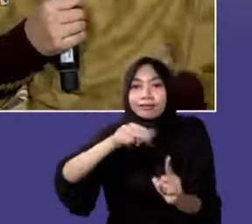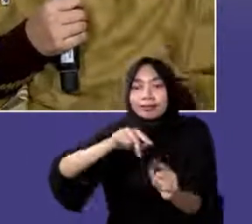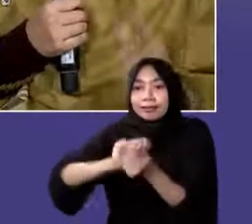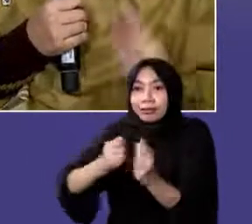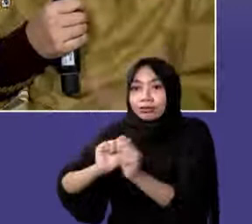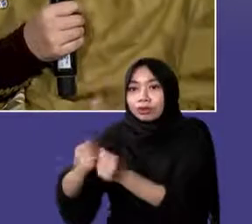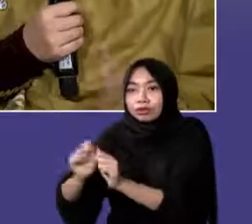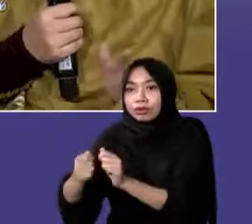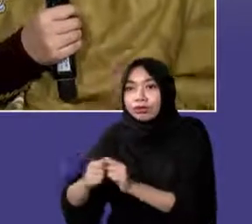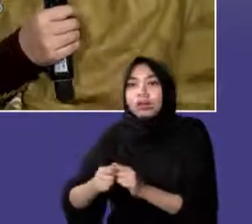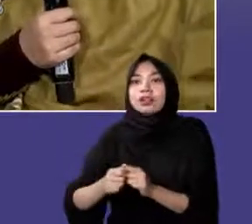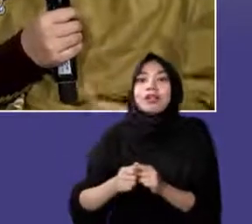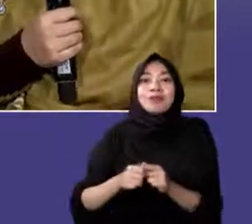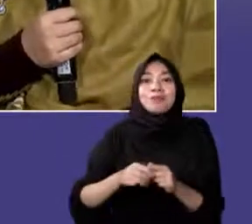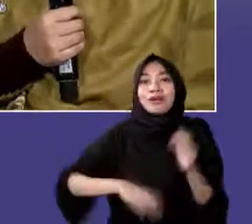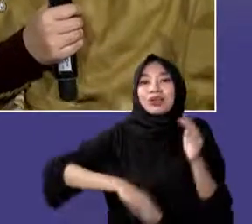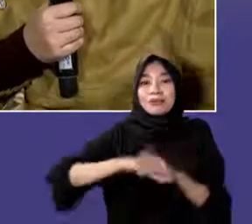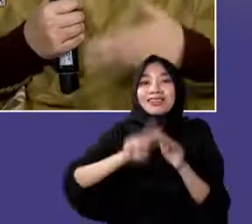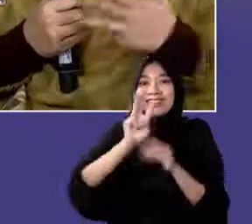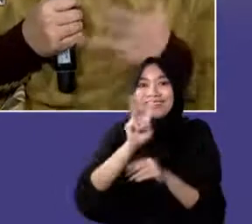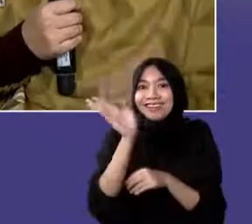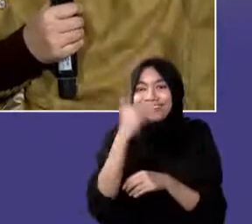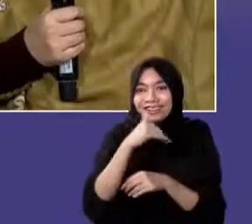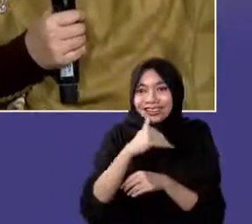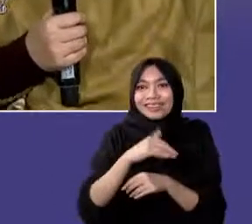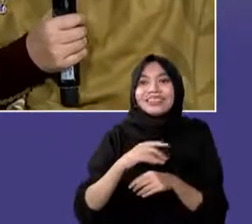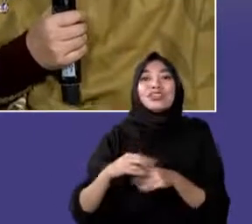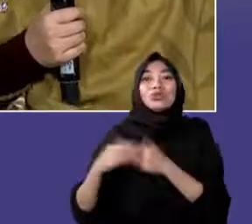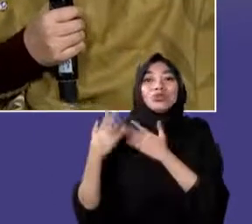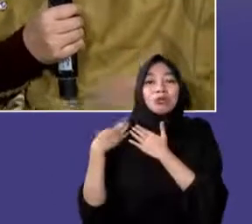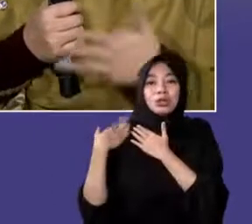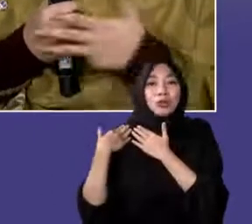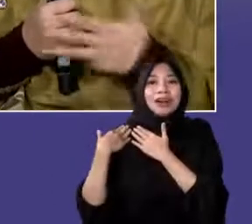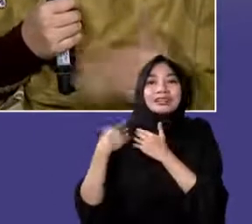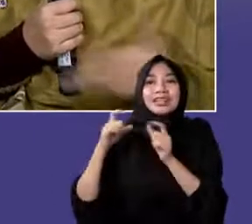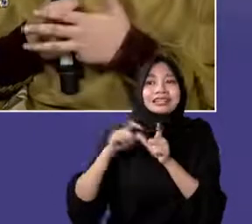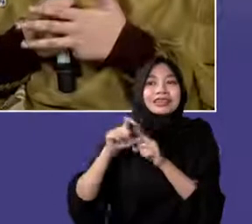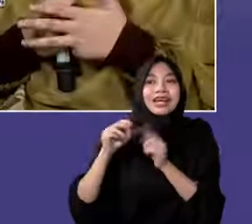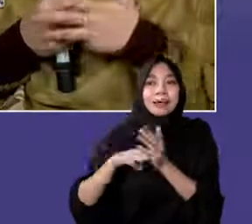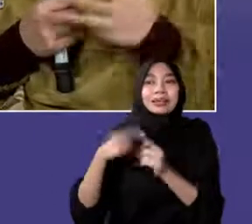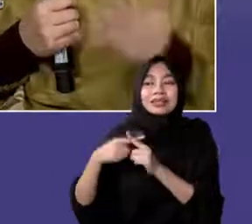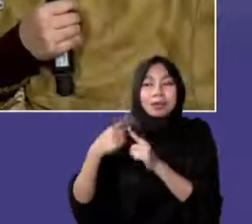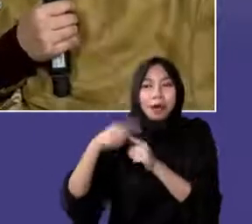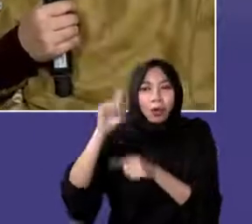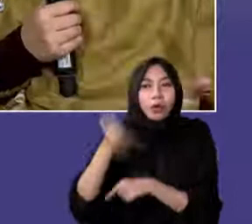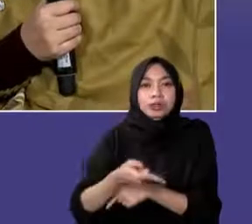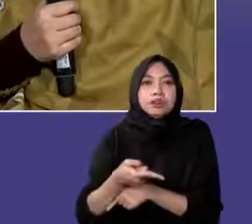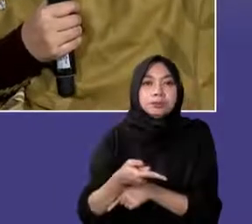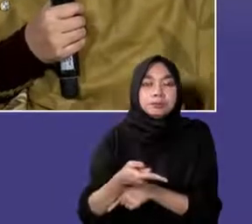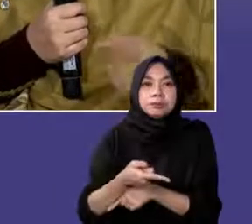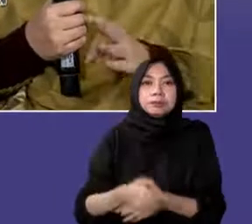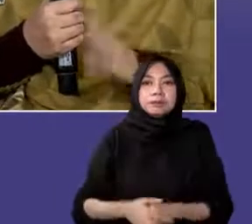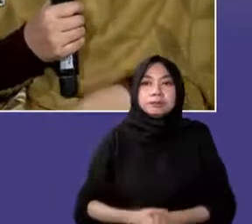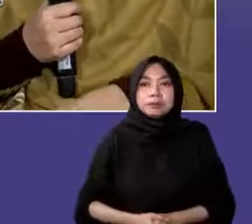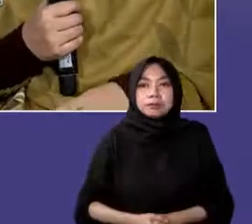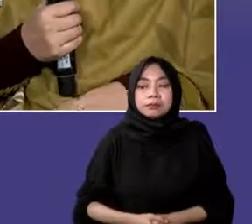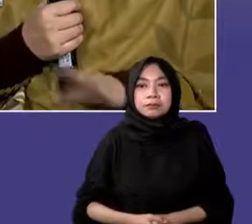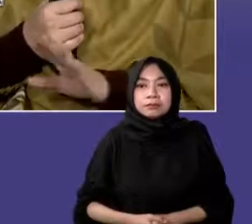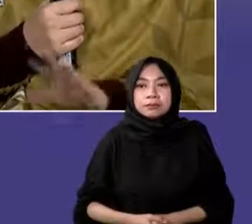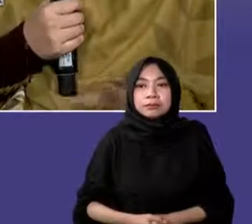dilakukan dalam waktu maksimal 3 kali 24 jam. SDM tracer juga harus ditambah, saya yakin sekali ini dibutuh banyak sekali SDM di lapangan.